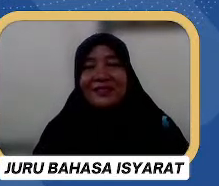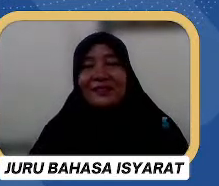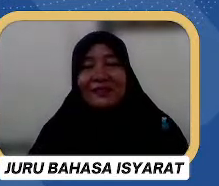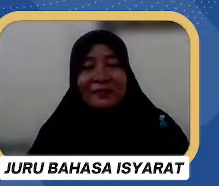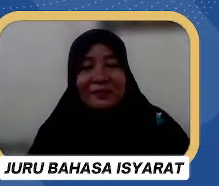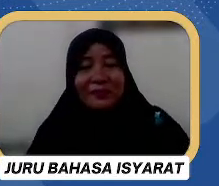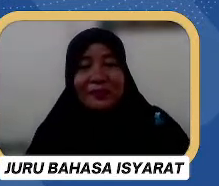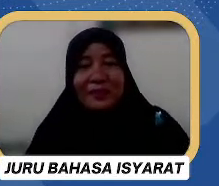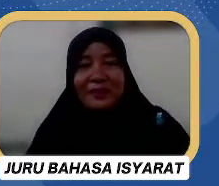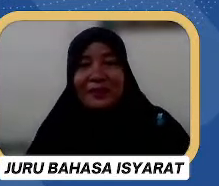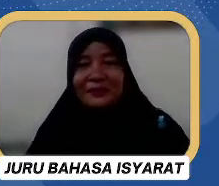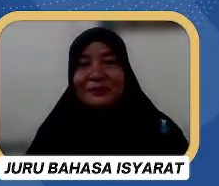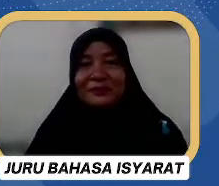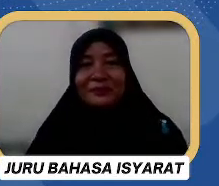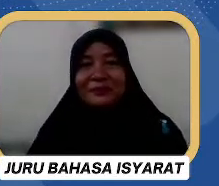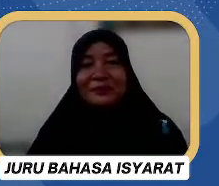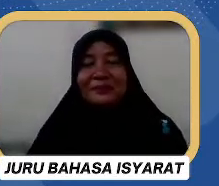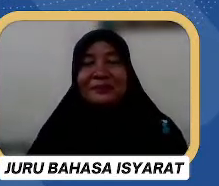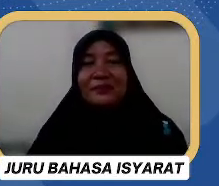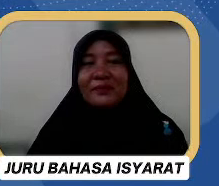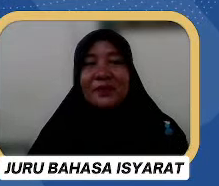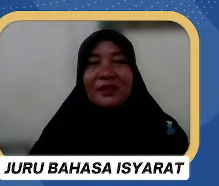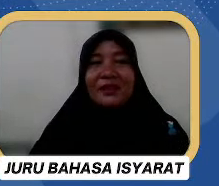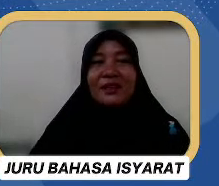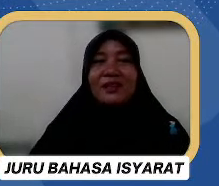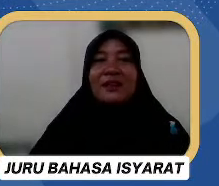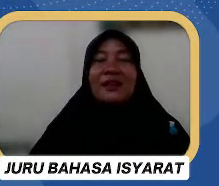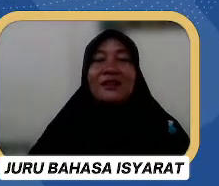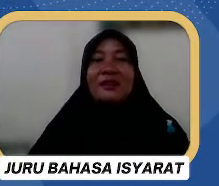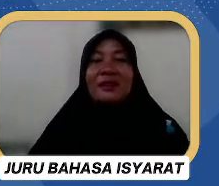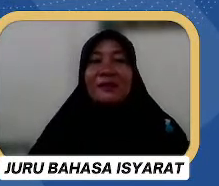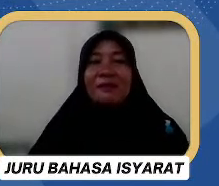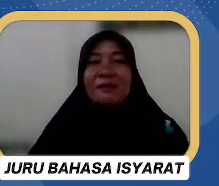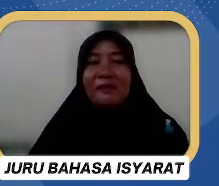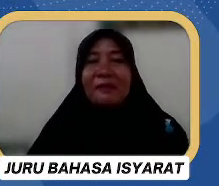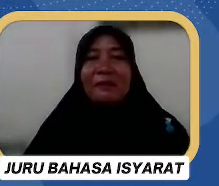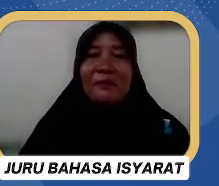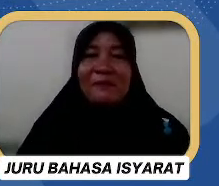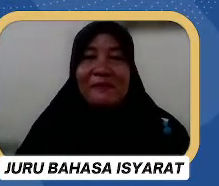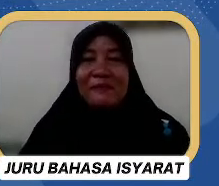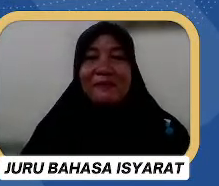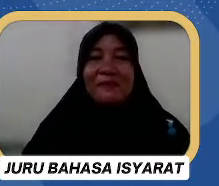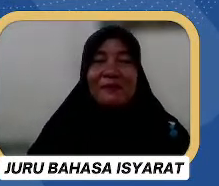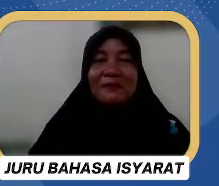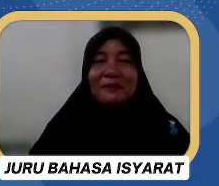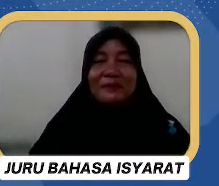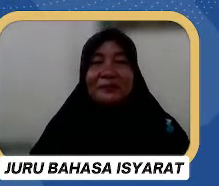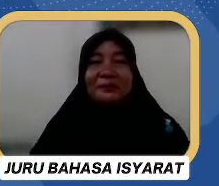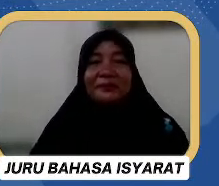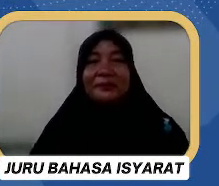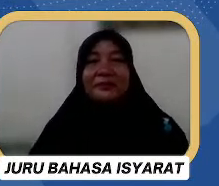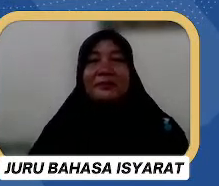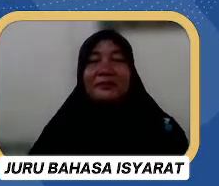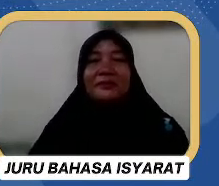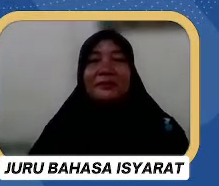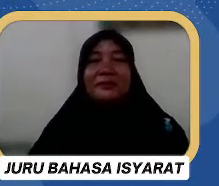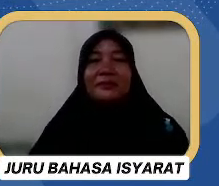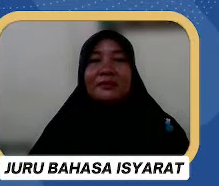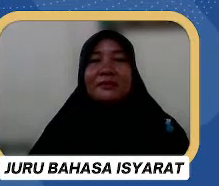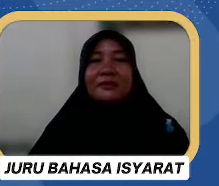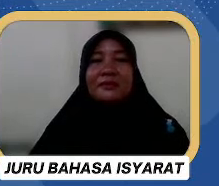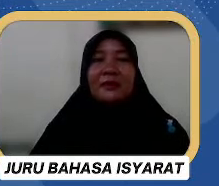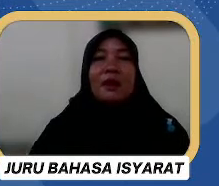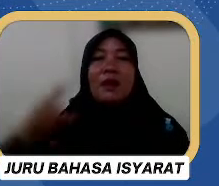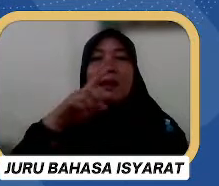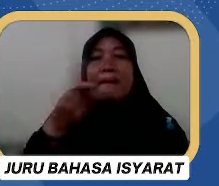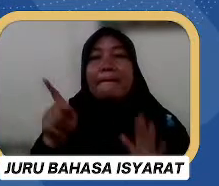hari ini. Banyak sekali yang bertanya nih teman-teman. Baik, kita panggilkan saja ya langsung ya. Kalau untuk yang pertama